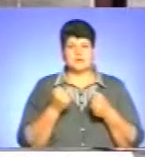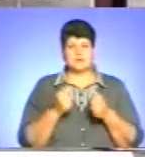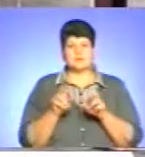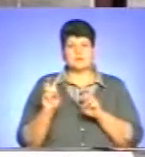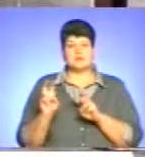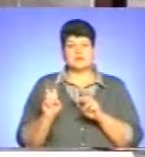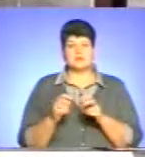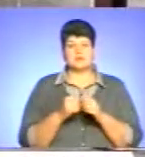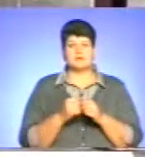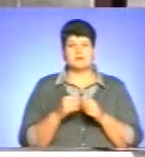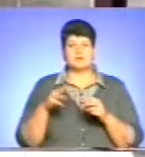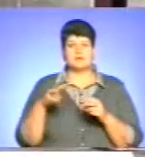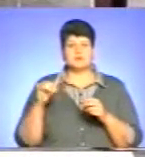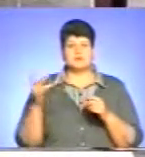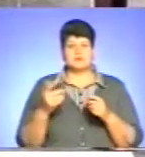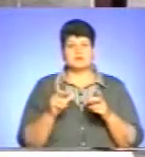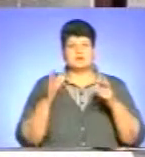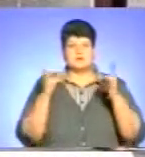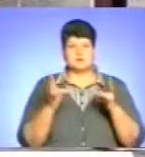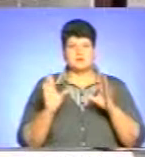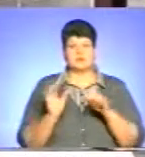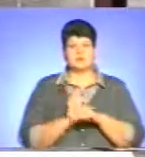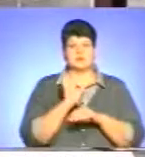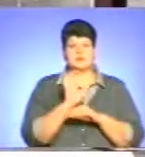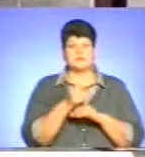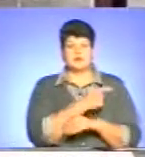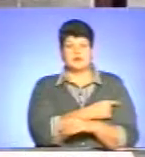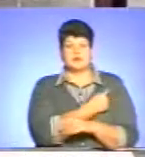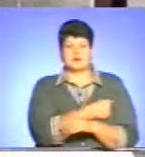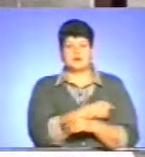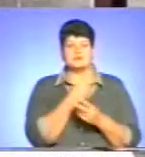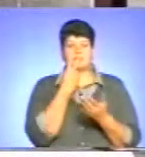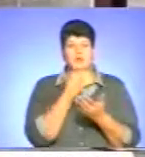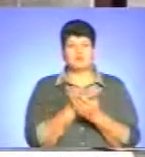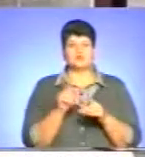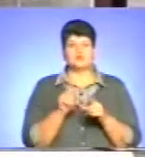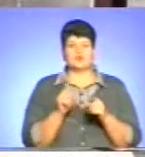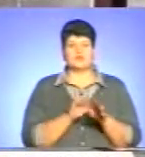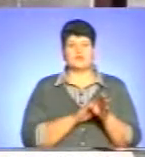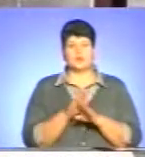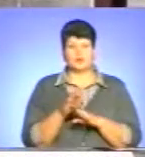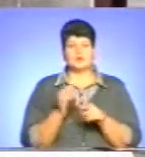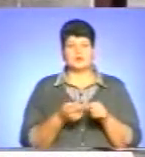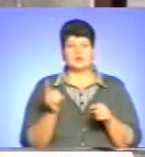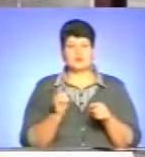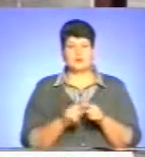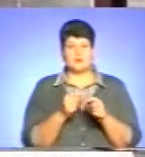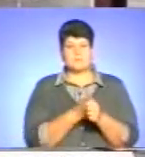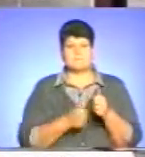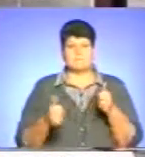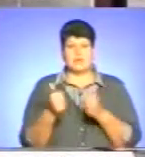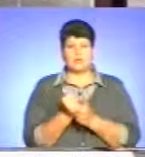позашляховика з травмами доставлені до лікарні. Дана автопригода ще раз засвідчує, що при виконанні такого складного маневру, як